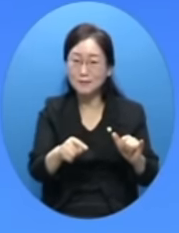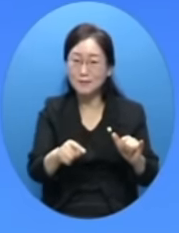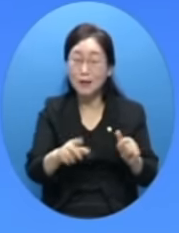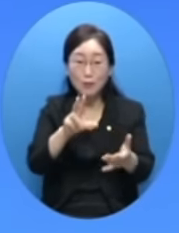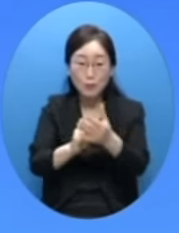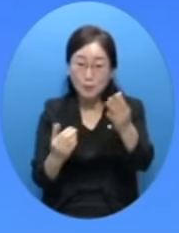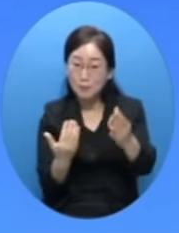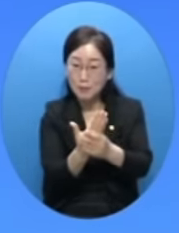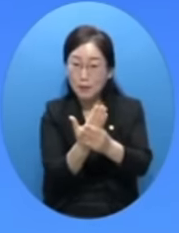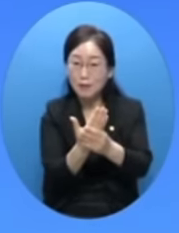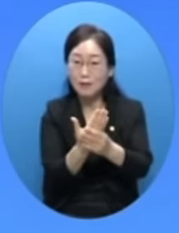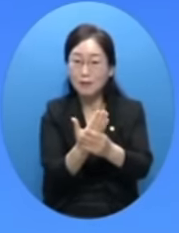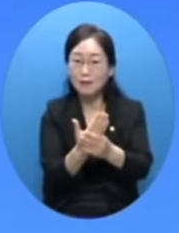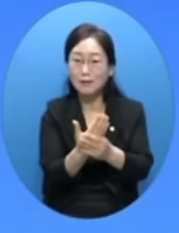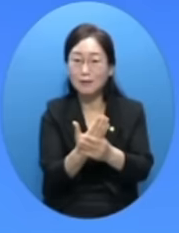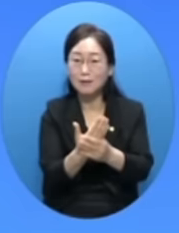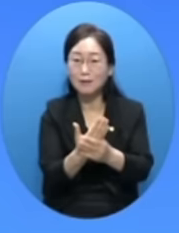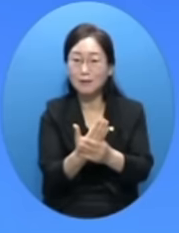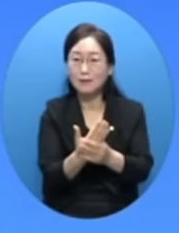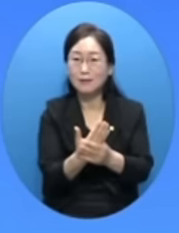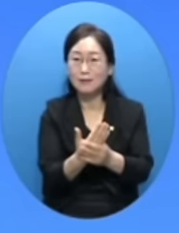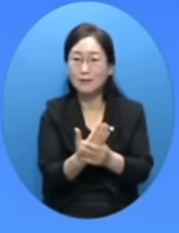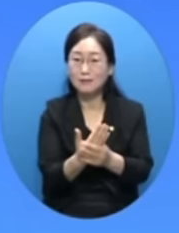문제가 생기면